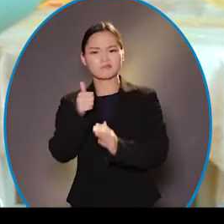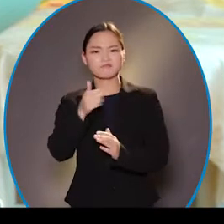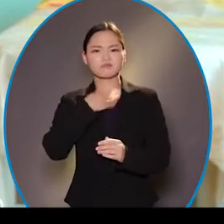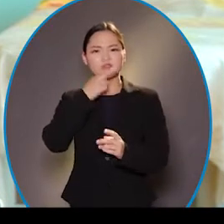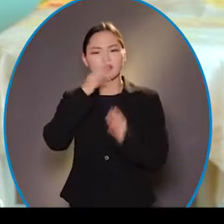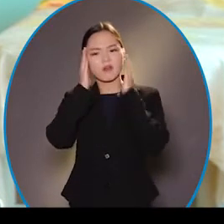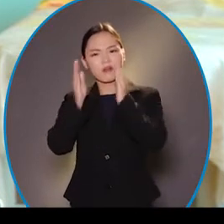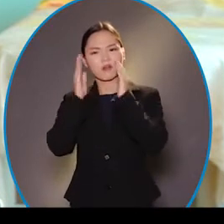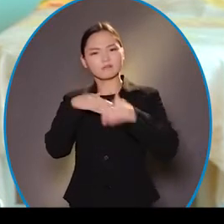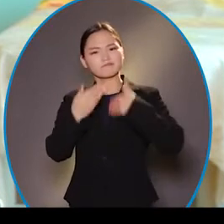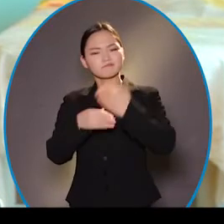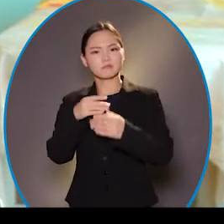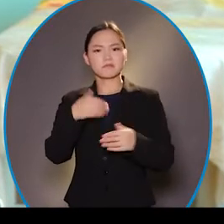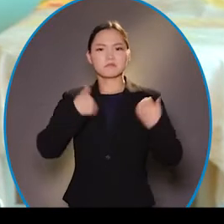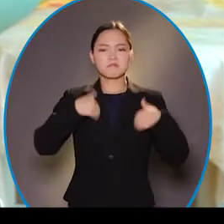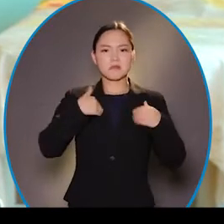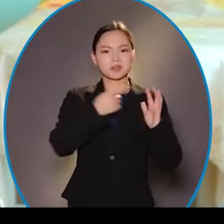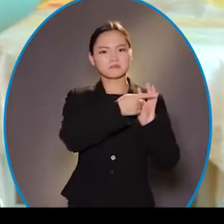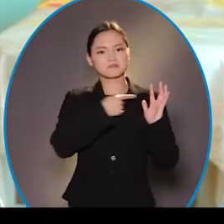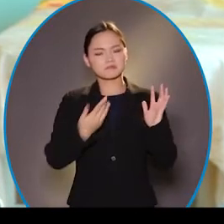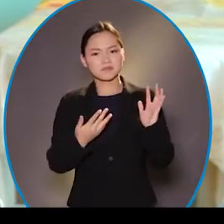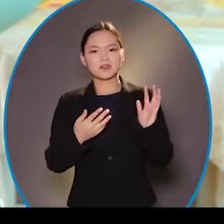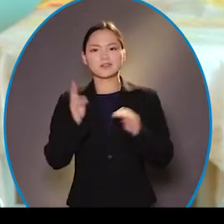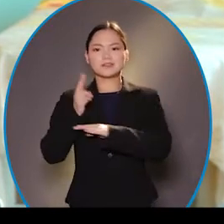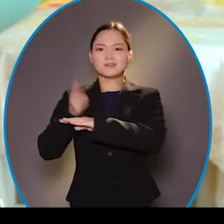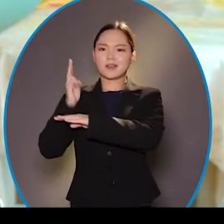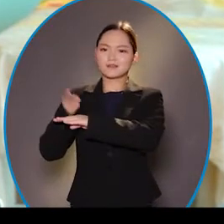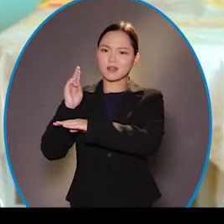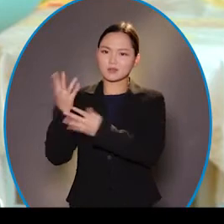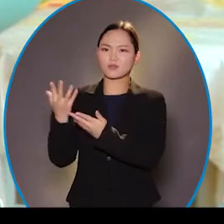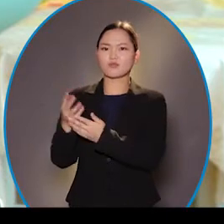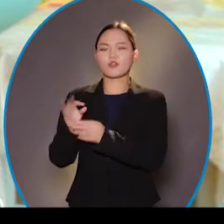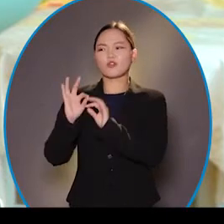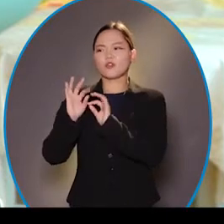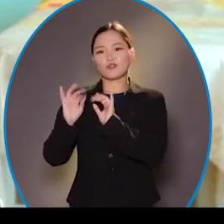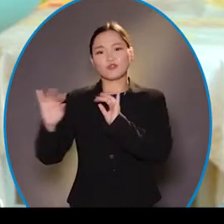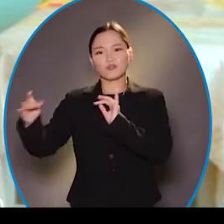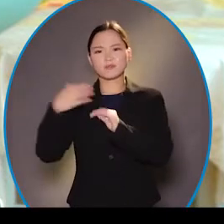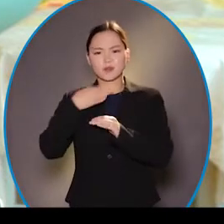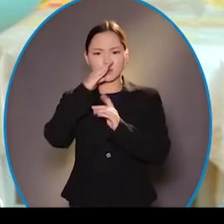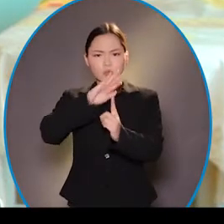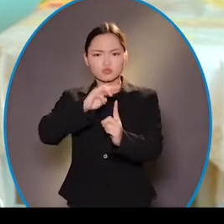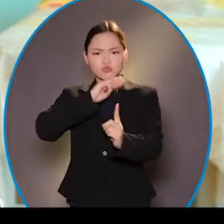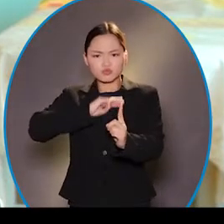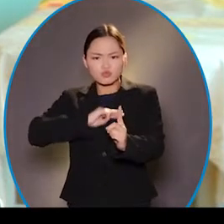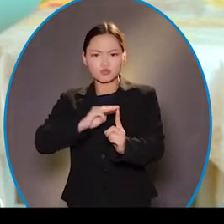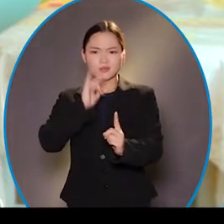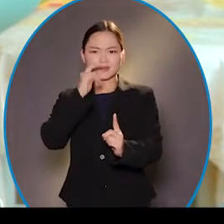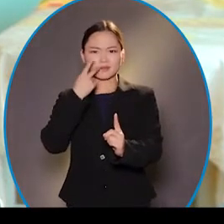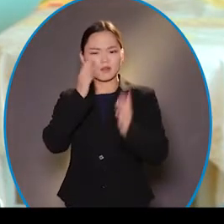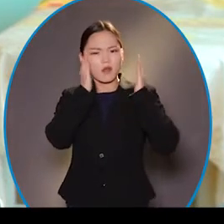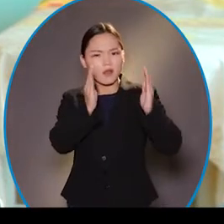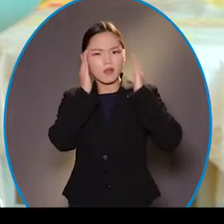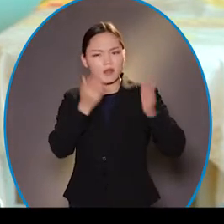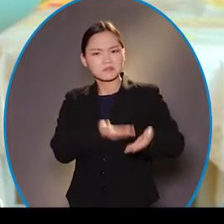энэ багш нар тэгэл захирал гал олон хүүхдүүдийн манай хүүхдийн төлөө маш их анхаарал тавьж